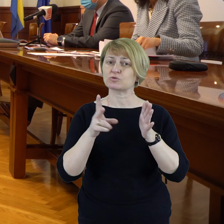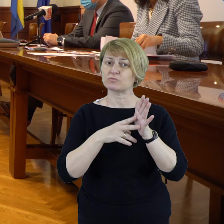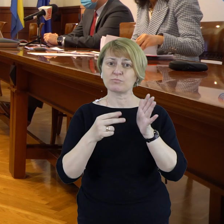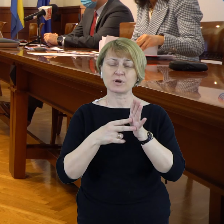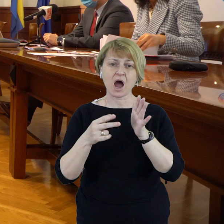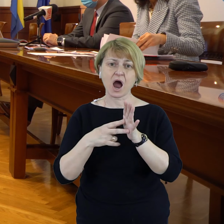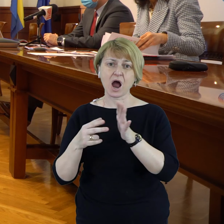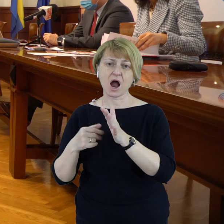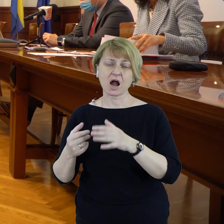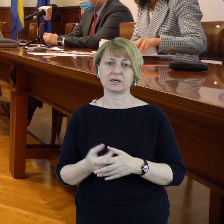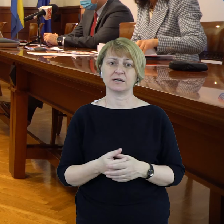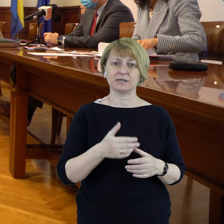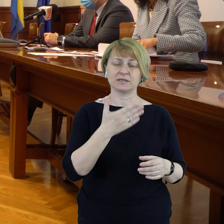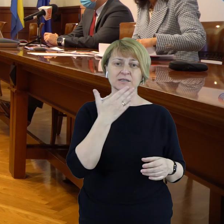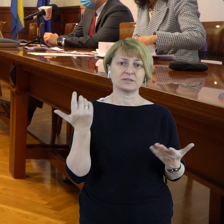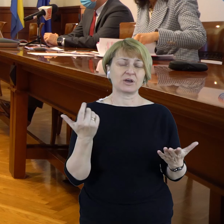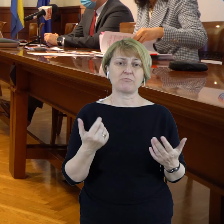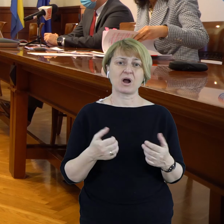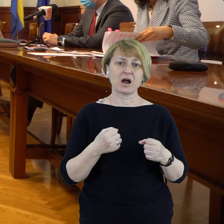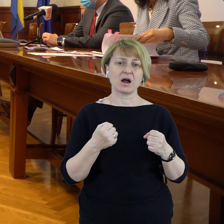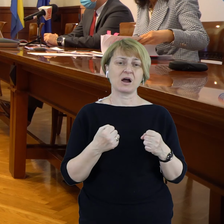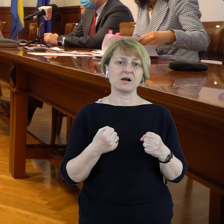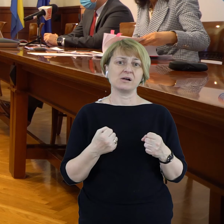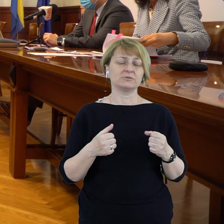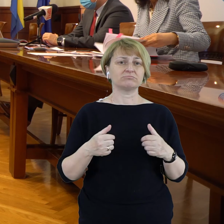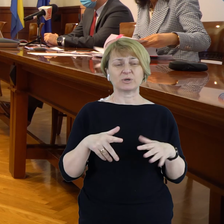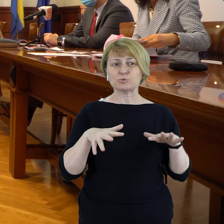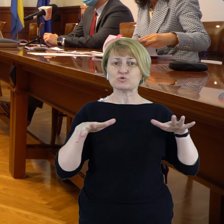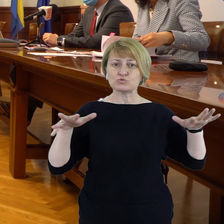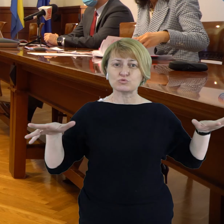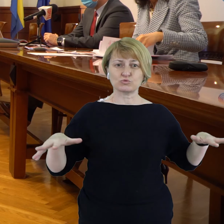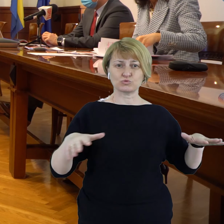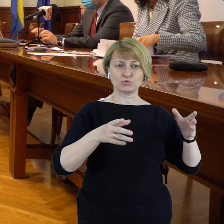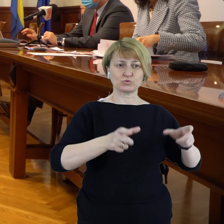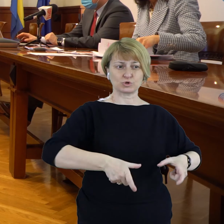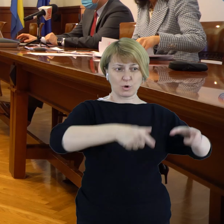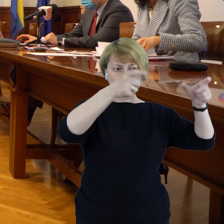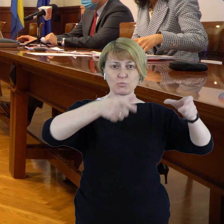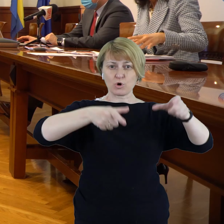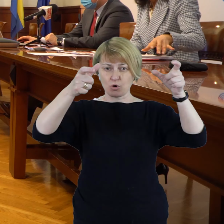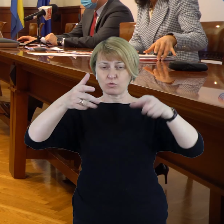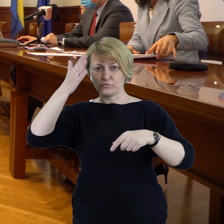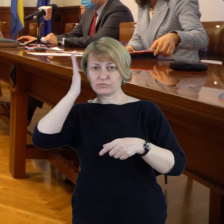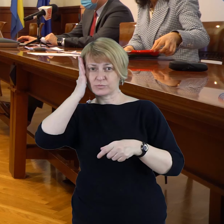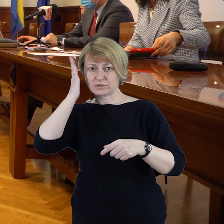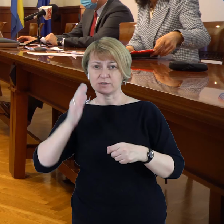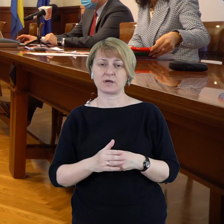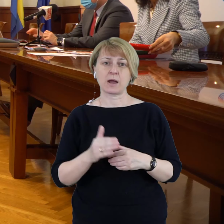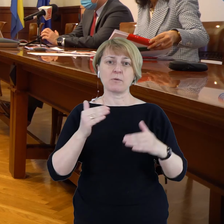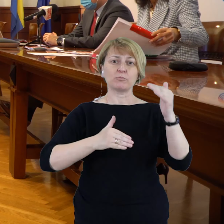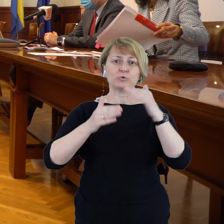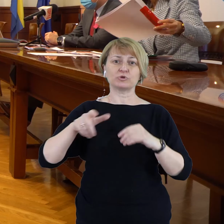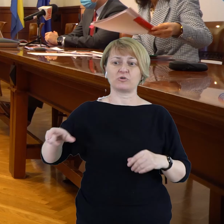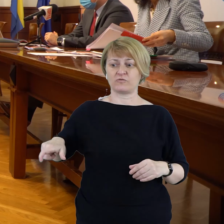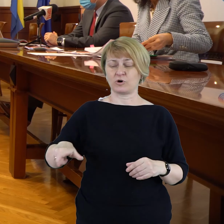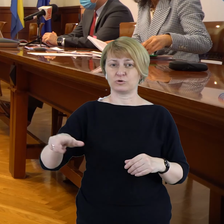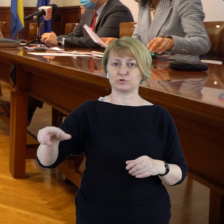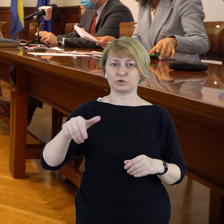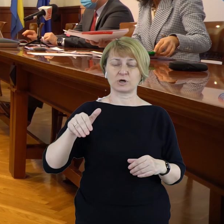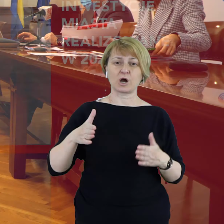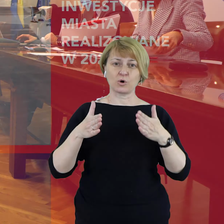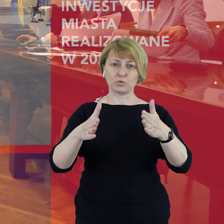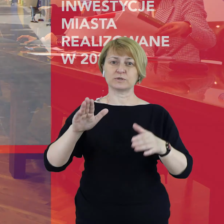terenów sportowych brakuje. Brakuje pomimo intensywnej zabudowy, stąd taka decyzja.